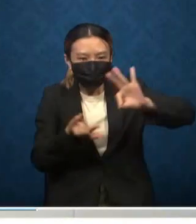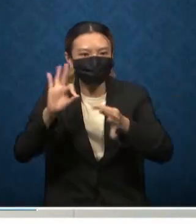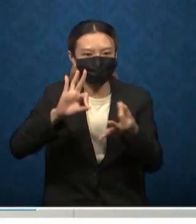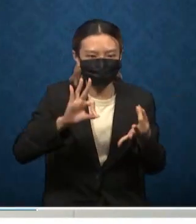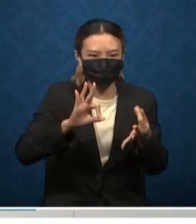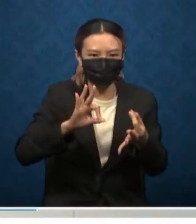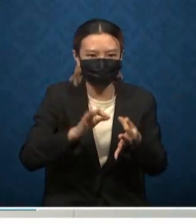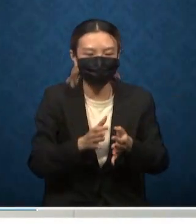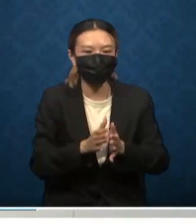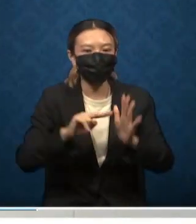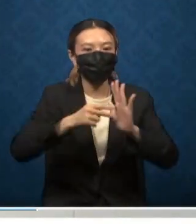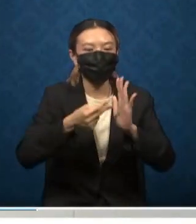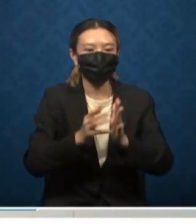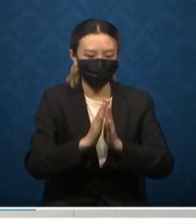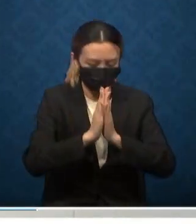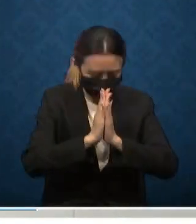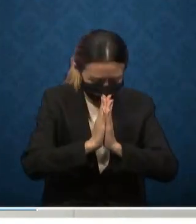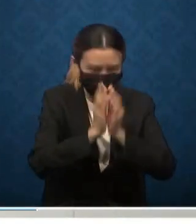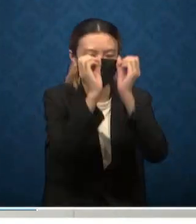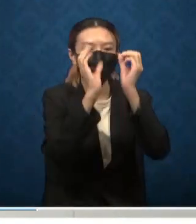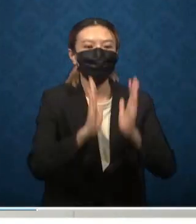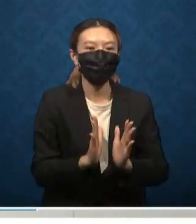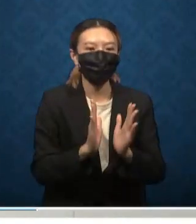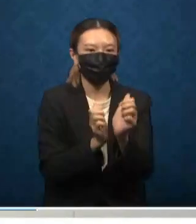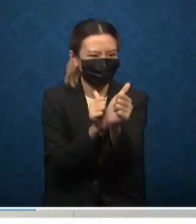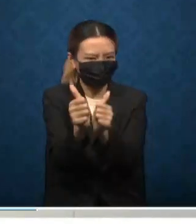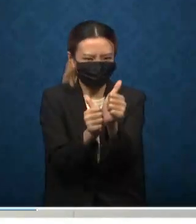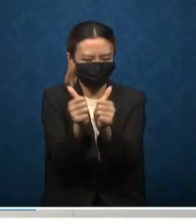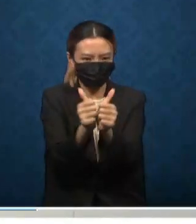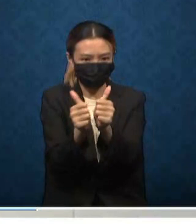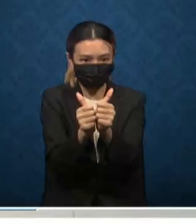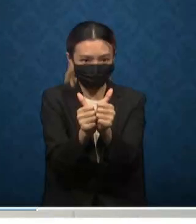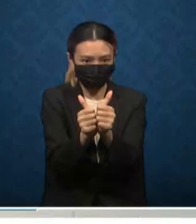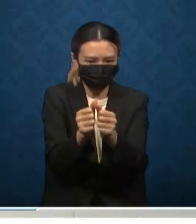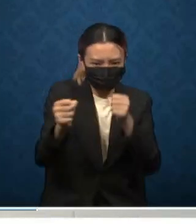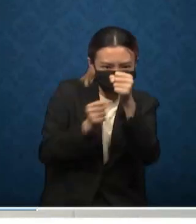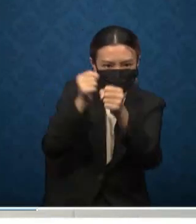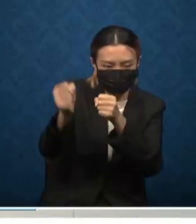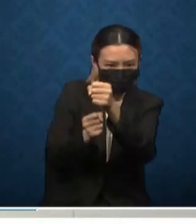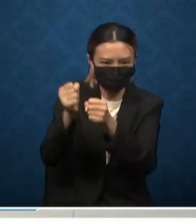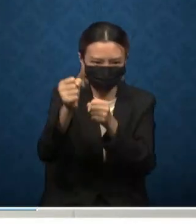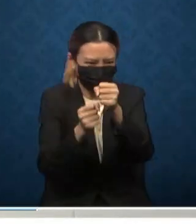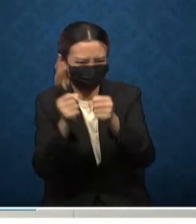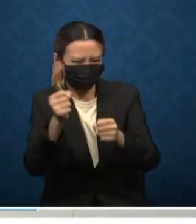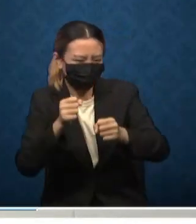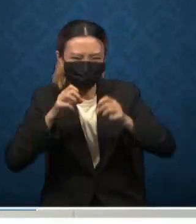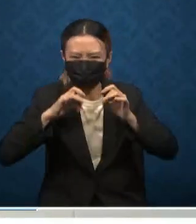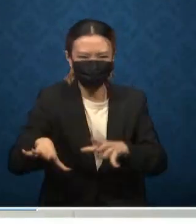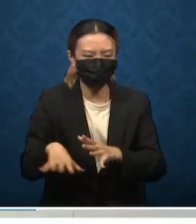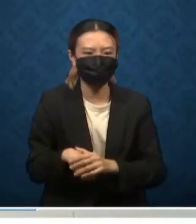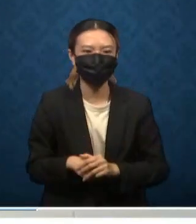การไหว้ครูก็ถึงการแข่งขันอย่างจริงจังบนทีที่มีการปะทะกันอย่างรุนแรง